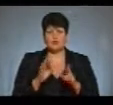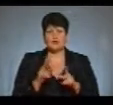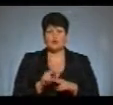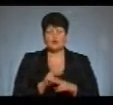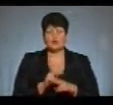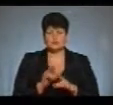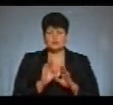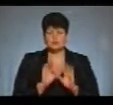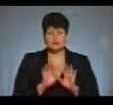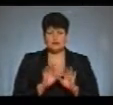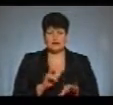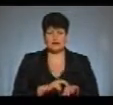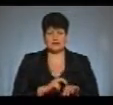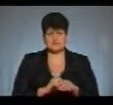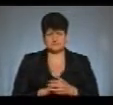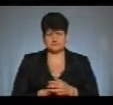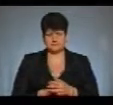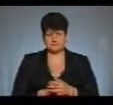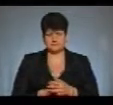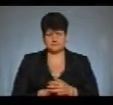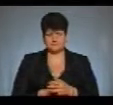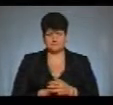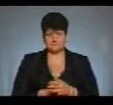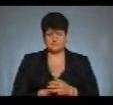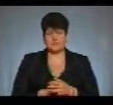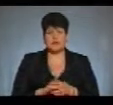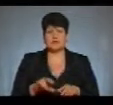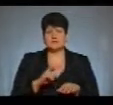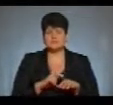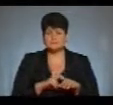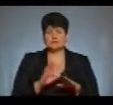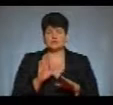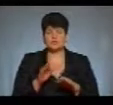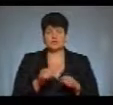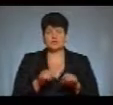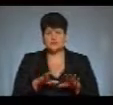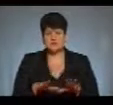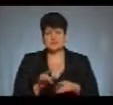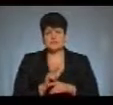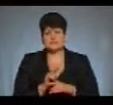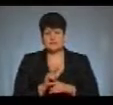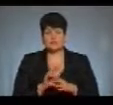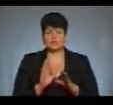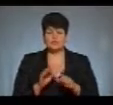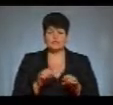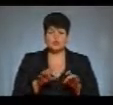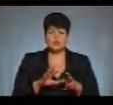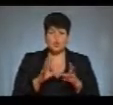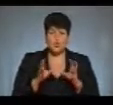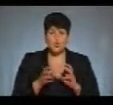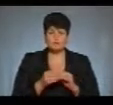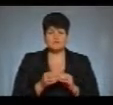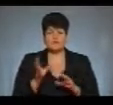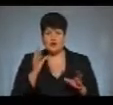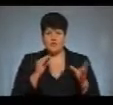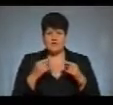лікуватимуть, розповідає лікар Андрій Зелінський. Тактика лікування буде вирішувати, зважаючи на загальний стан хворого, стабільність. Тому буде тактика вирішуватись комплексно з